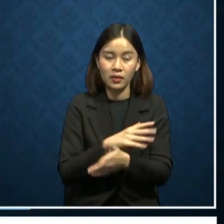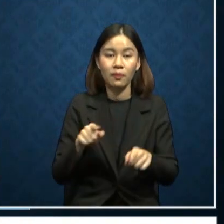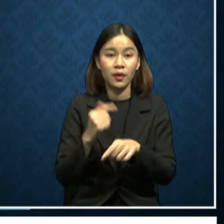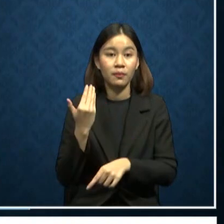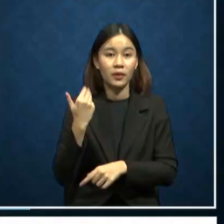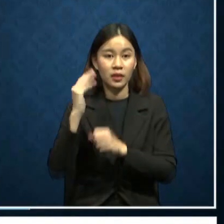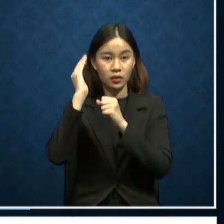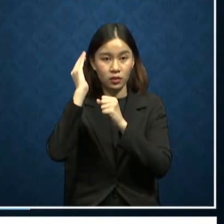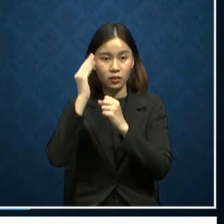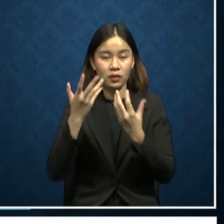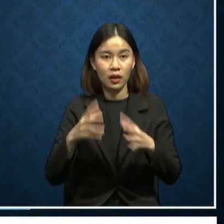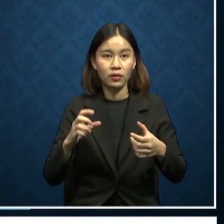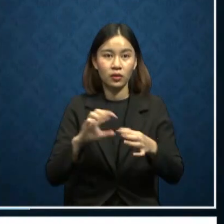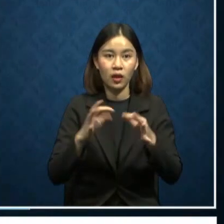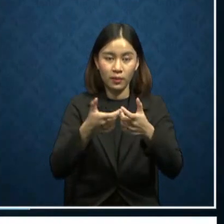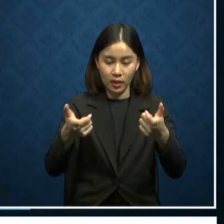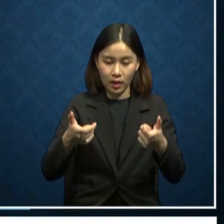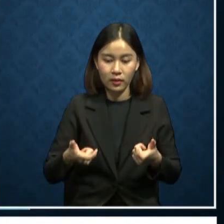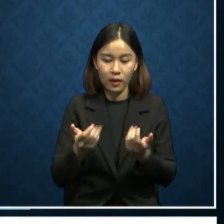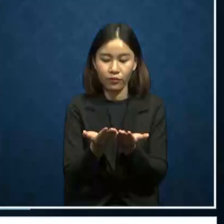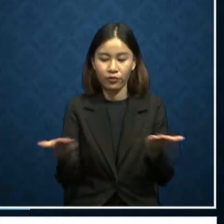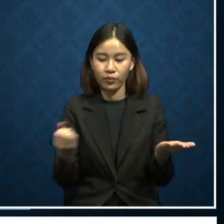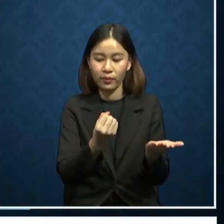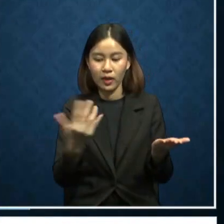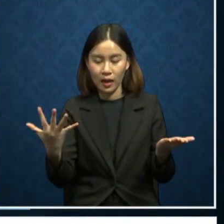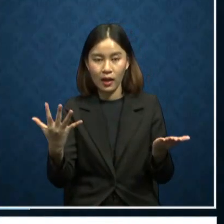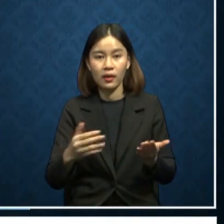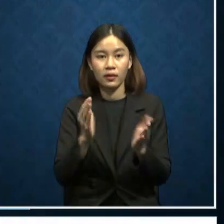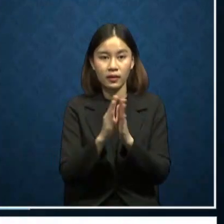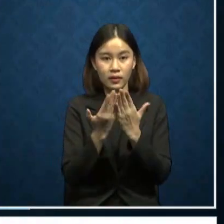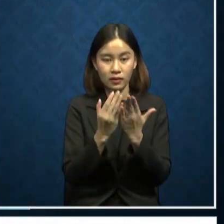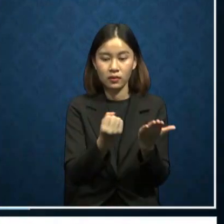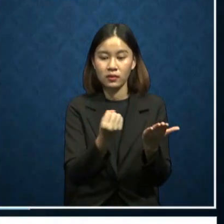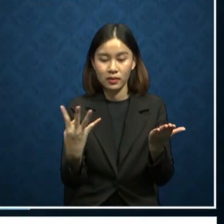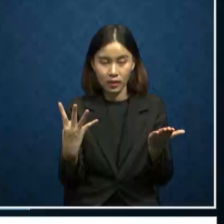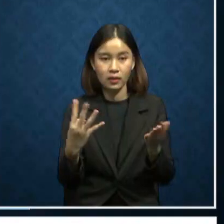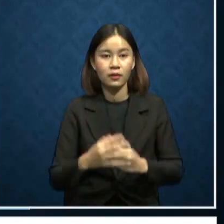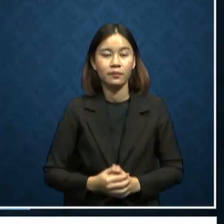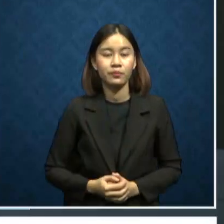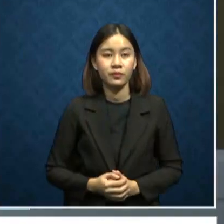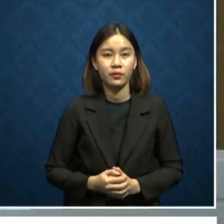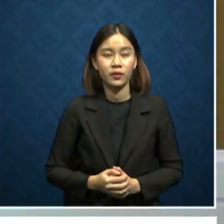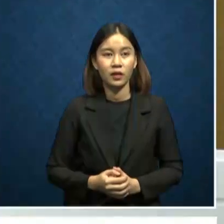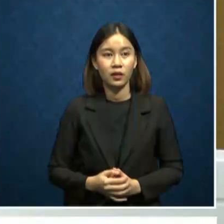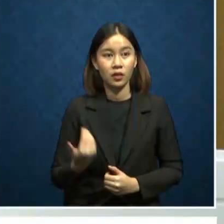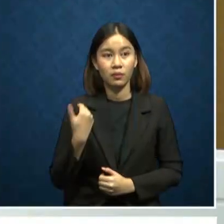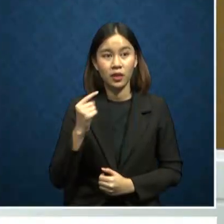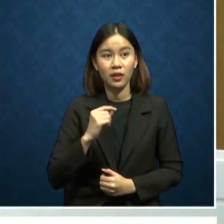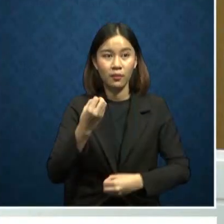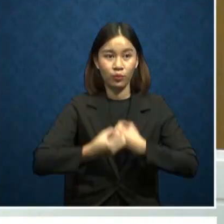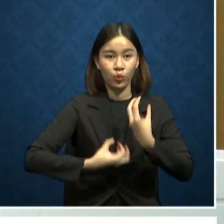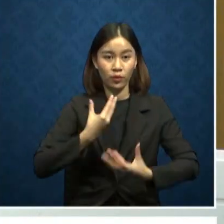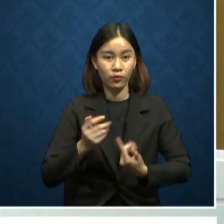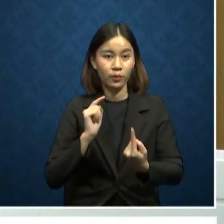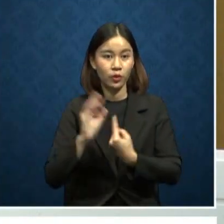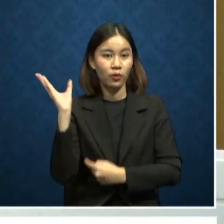เรียนไว้ก็คือเป็นเรื่องของรายงานจำนวน 5เล่มเรื่องหนังสือประกอบจำนวน 4เล่มแล้วก็มีเรื่องของการรับฟังความคิด